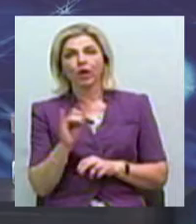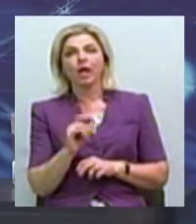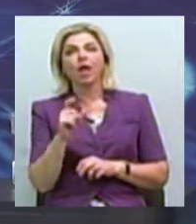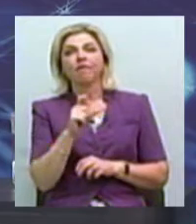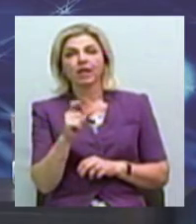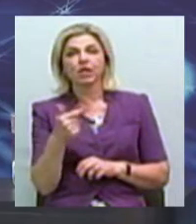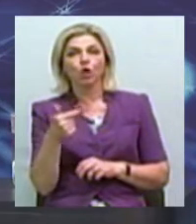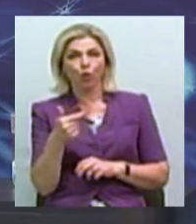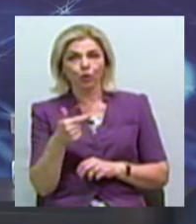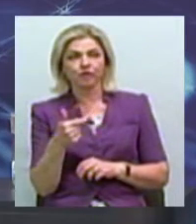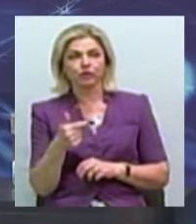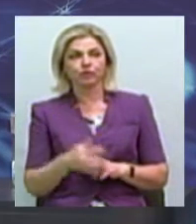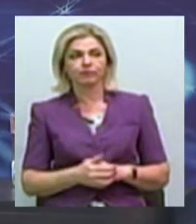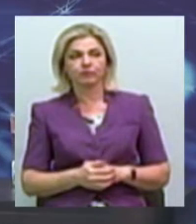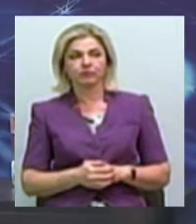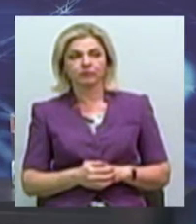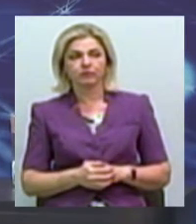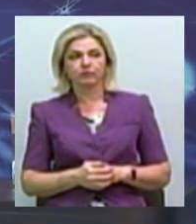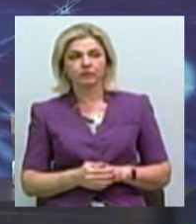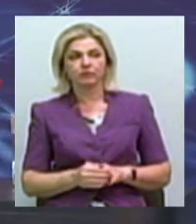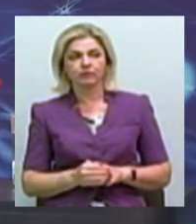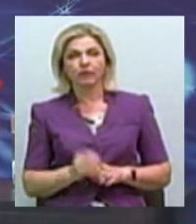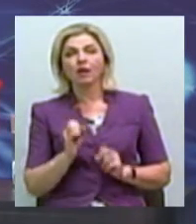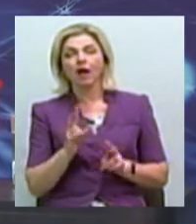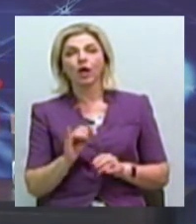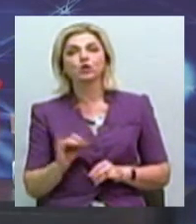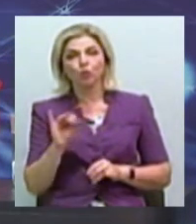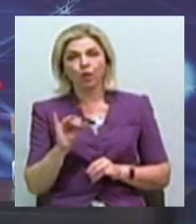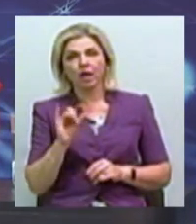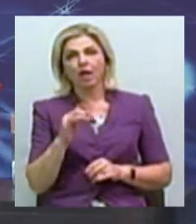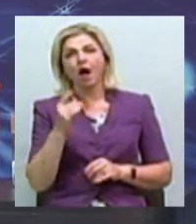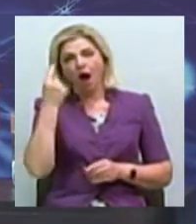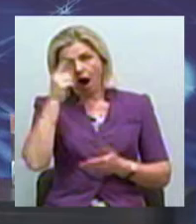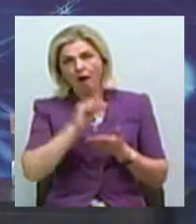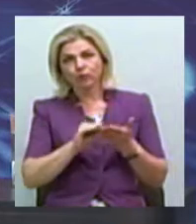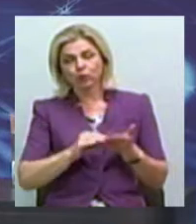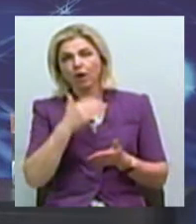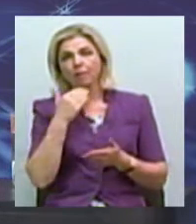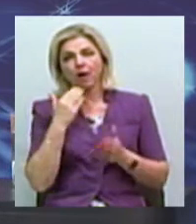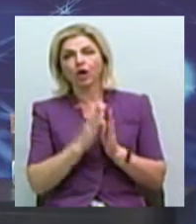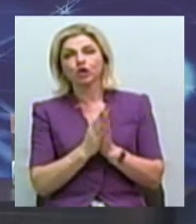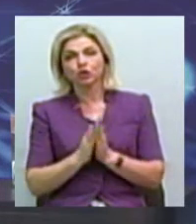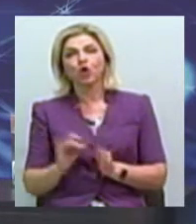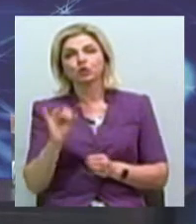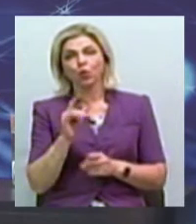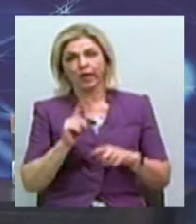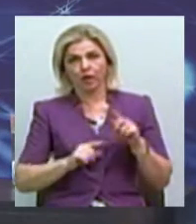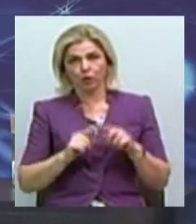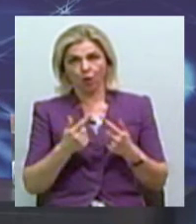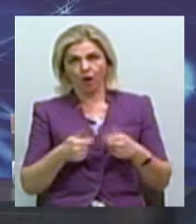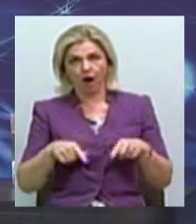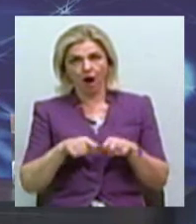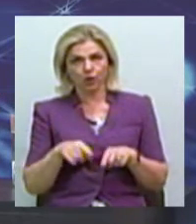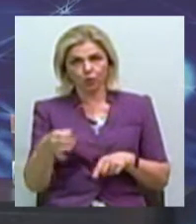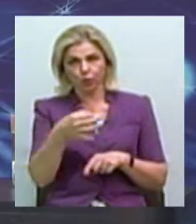Григорович, він краєзнавець і автор багатьох книжок по історії рідного краю. У нього